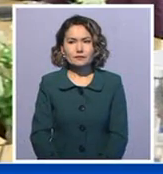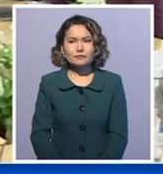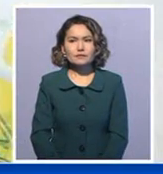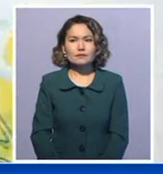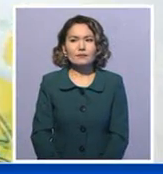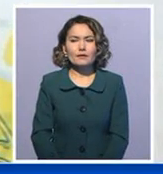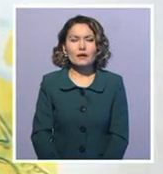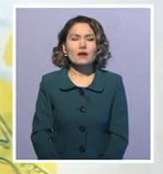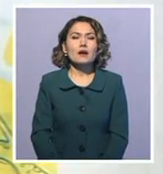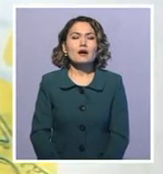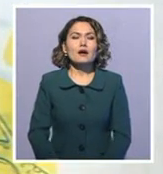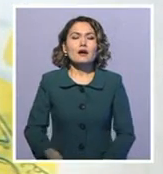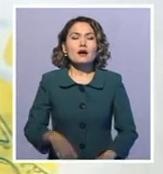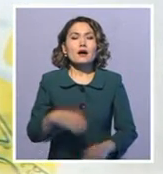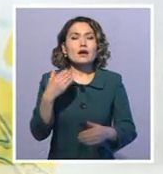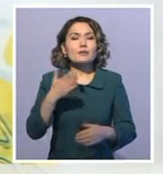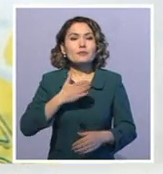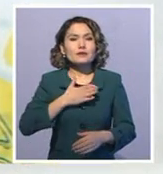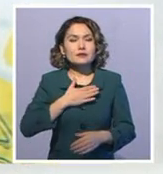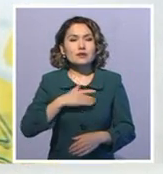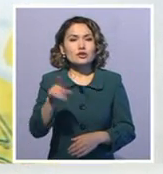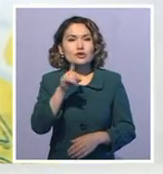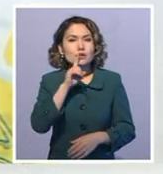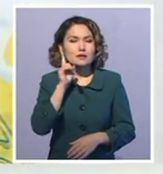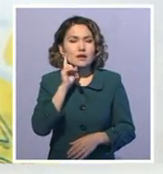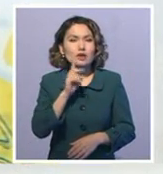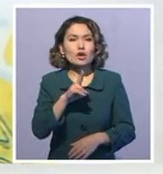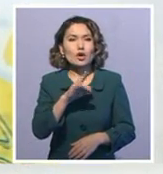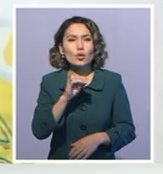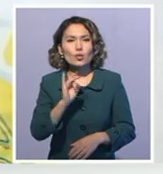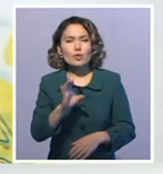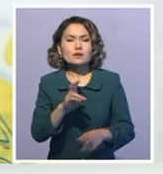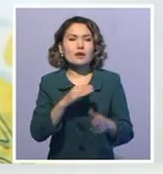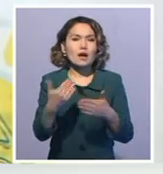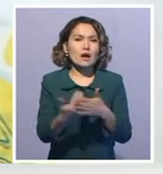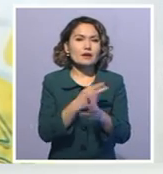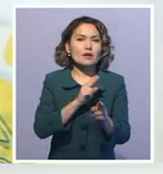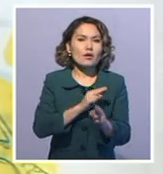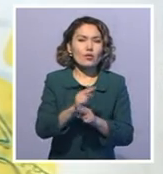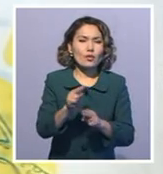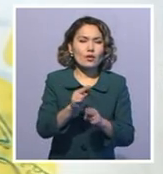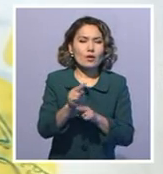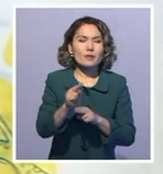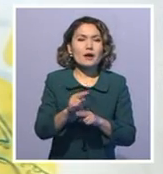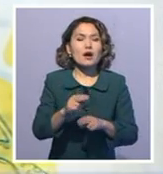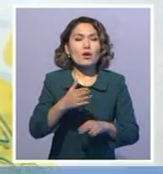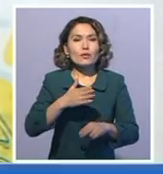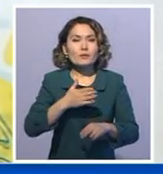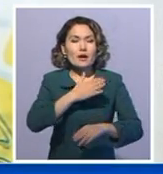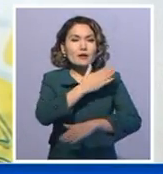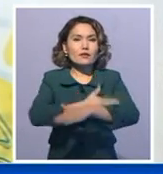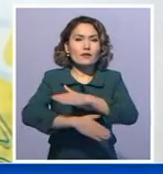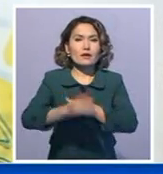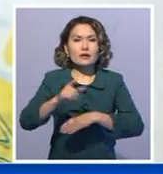Қайта даярлау, қайта оқыту, сондай жаңағы мәселелер бар, біздің ауданда жаңағы жіберетін оқу мекемелер бар, сонда